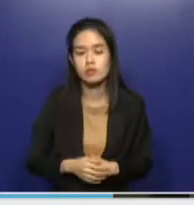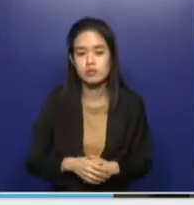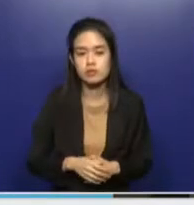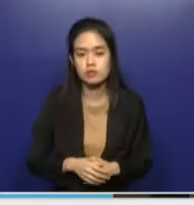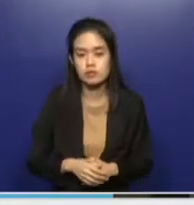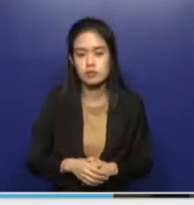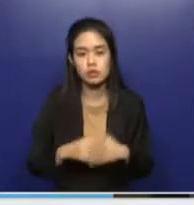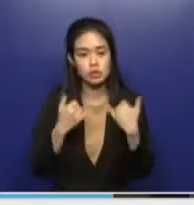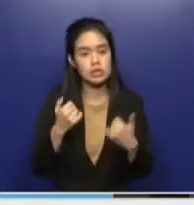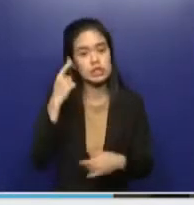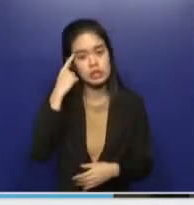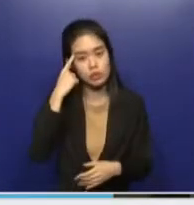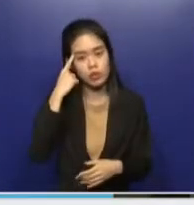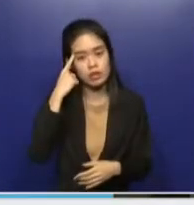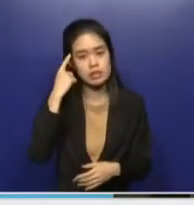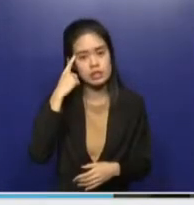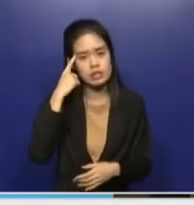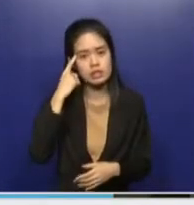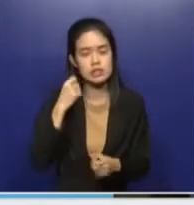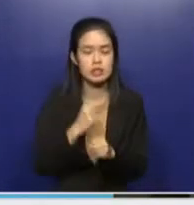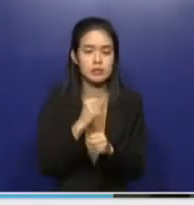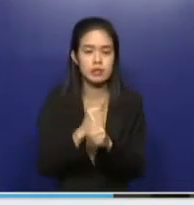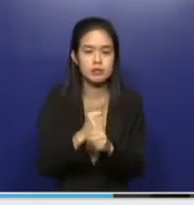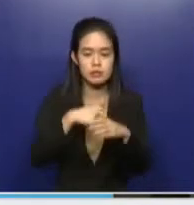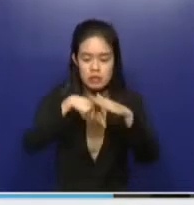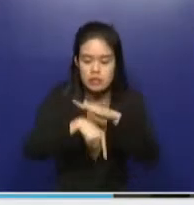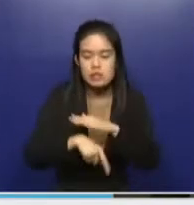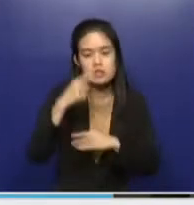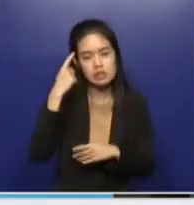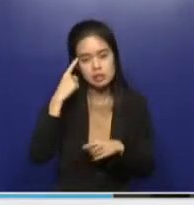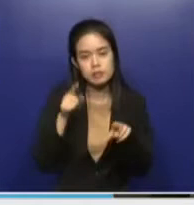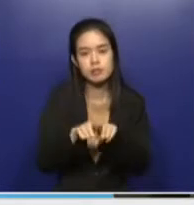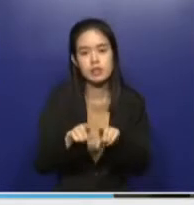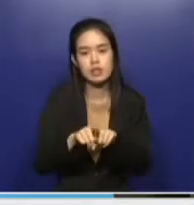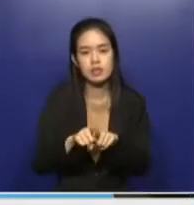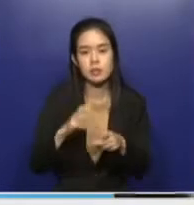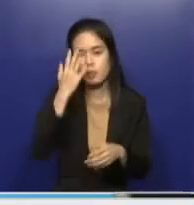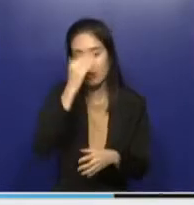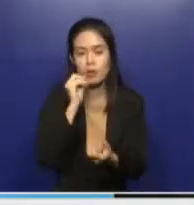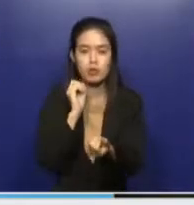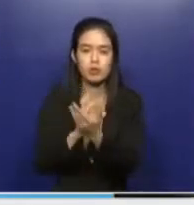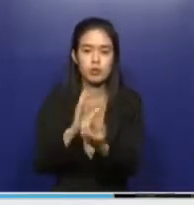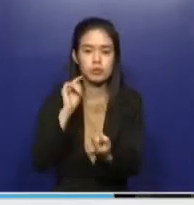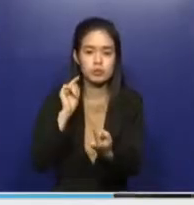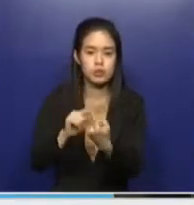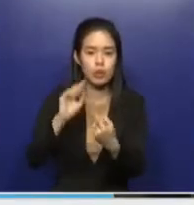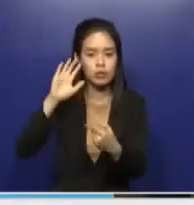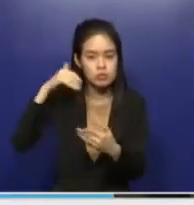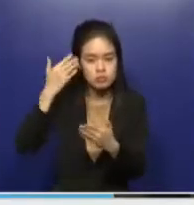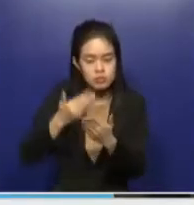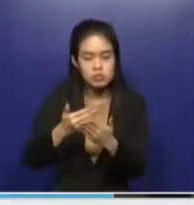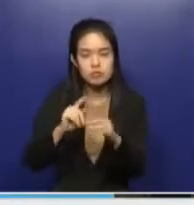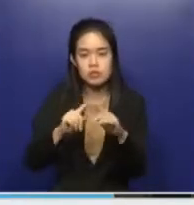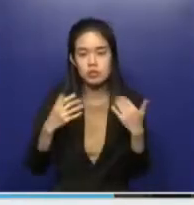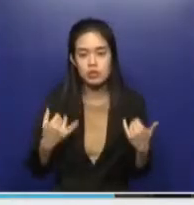ผมคิดว่าตรงนี้เป็นการมองเห็นที่มีนัยยะสำคัญอย่างยิ่งต่อการแก้ไขปัญหาในอนาคตครับท่านประธานแล้วยิ่งไปกว่านั้นเมื่อเรามองเห็นปัญ